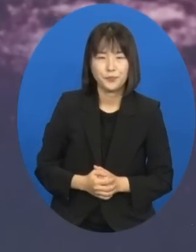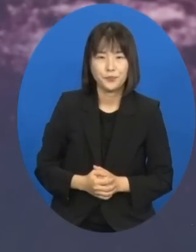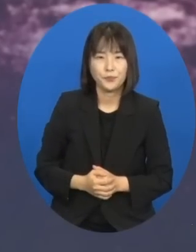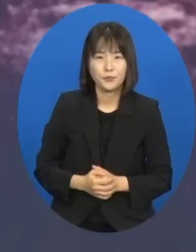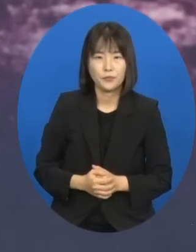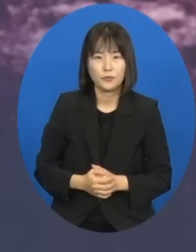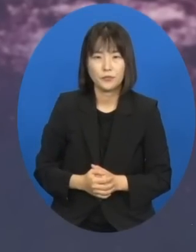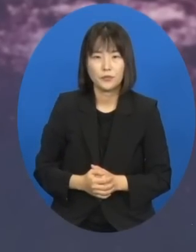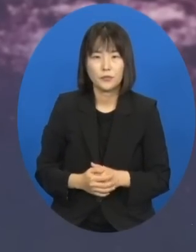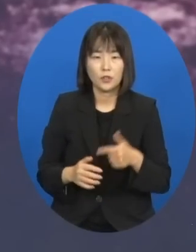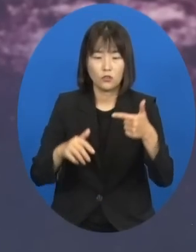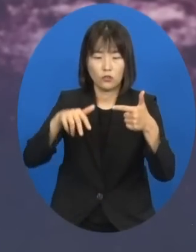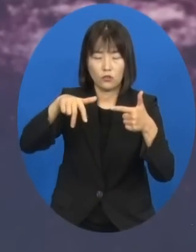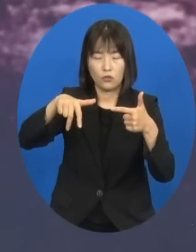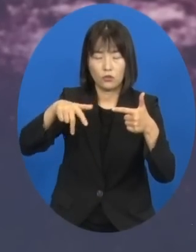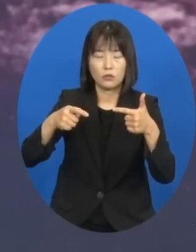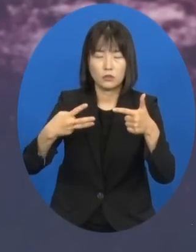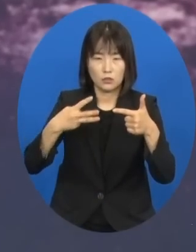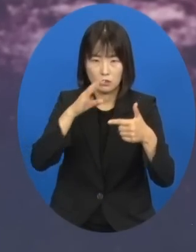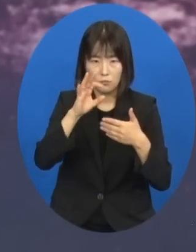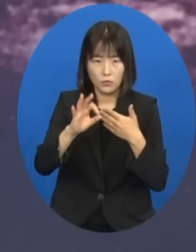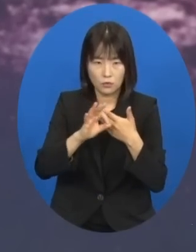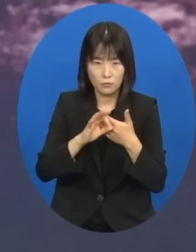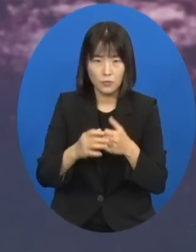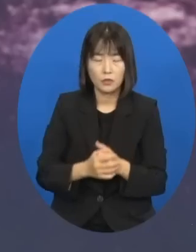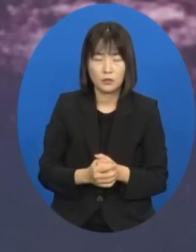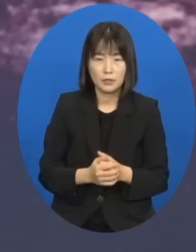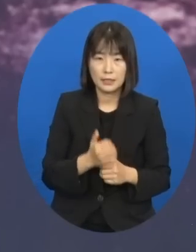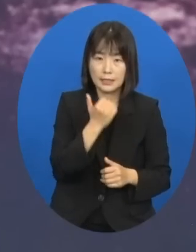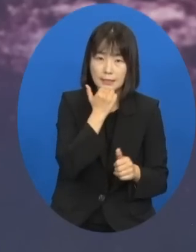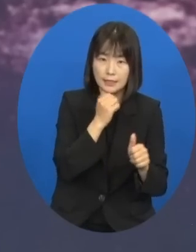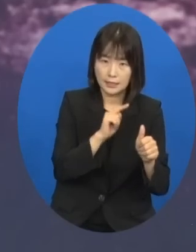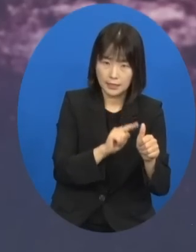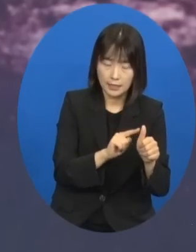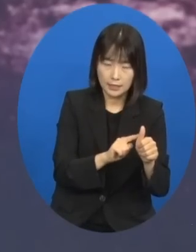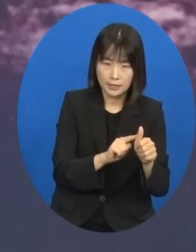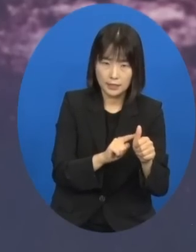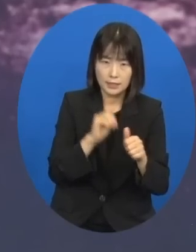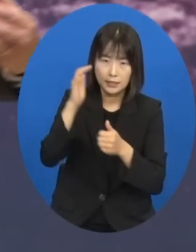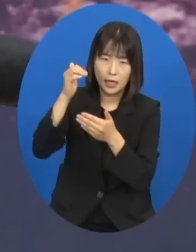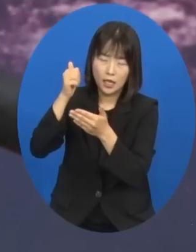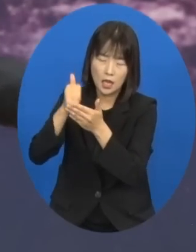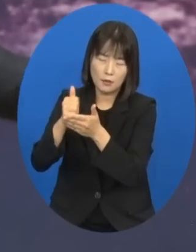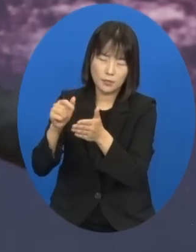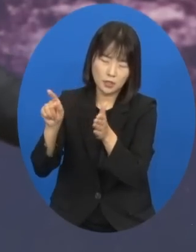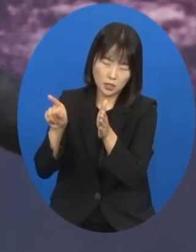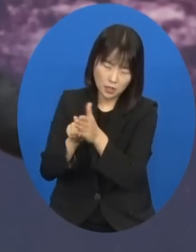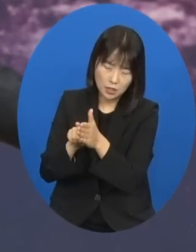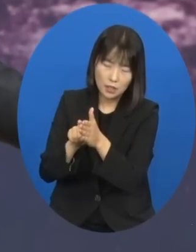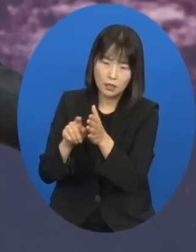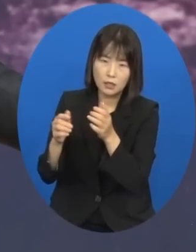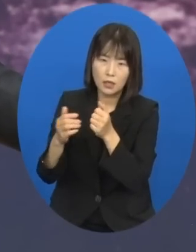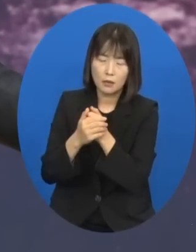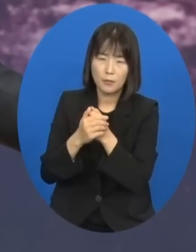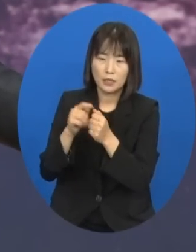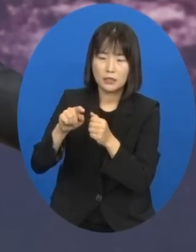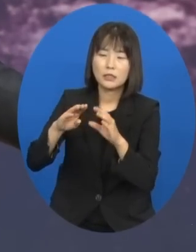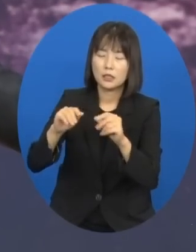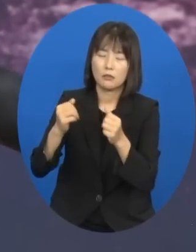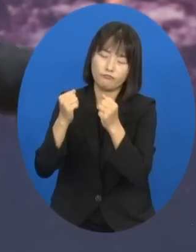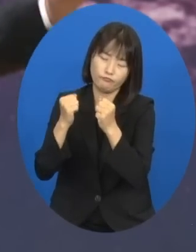보십시오. 결국 이삭이 그 흉년 중에도 하나님을 신뢰함으로 그랄에 거주합니다.